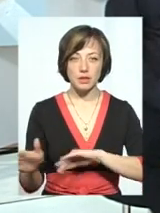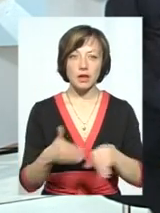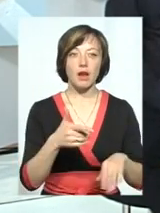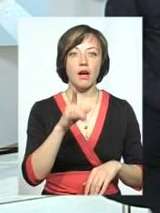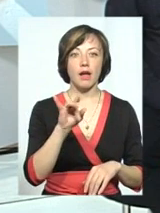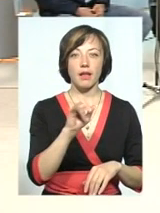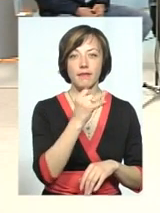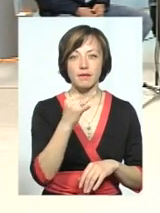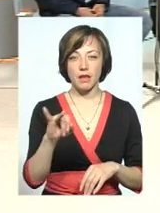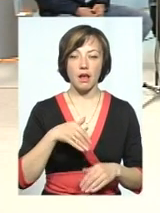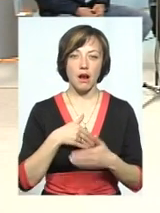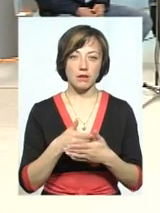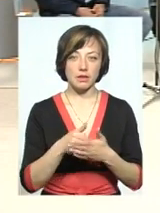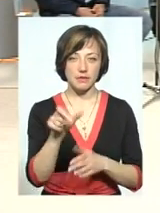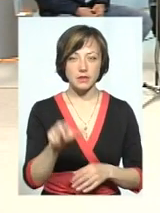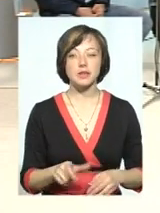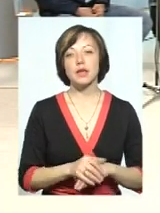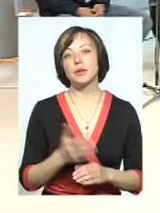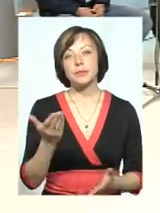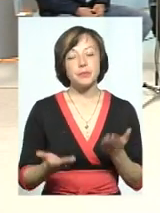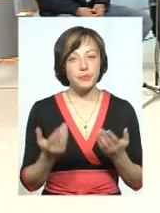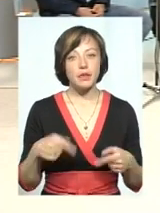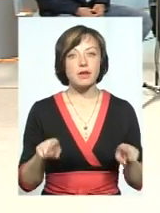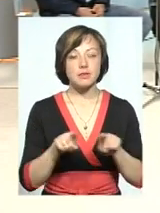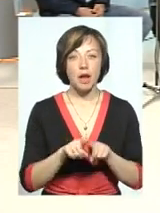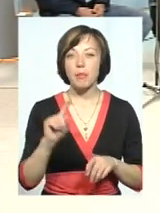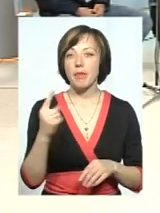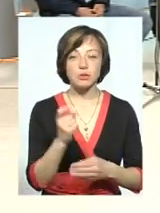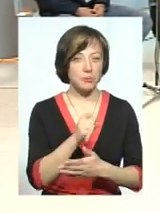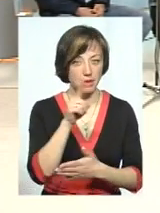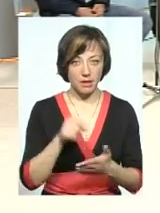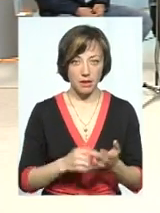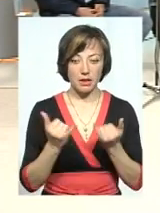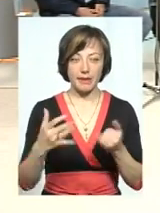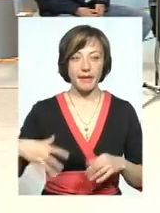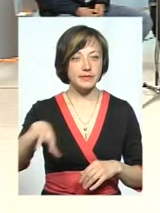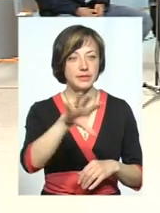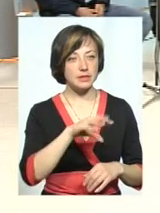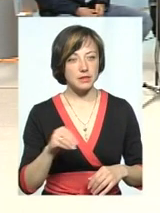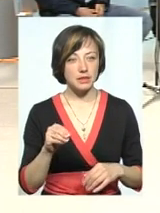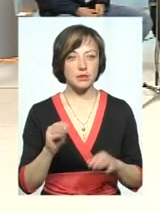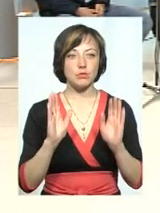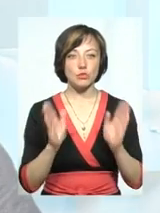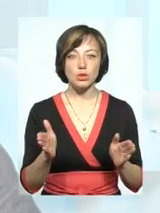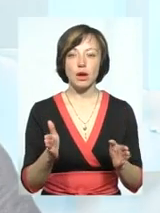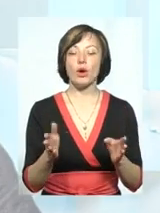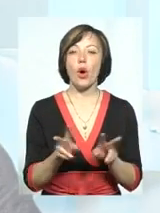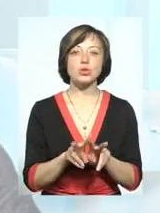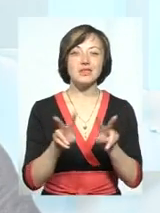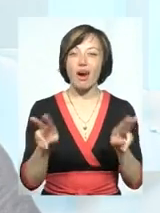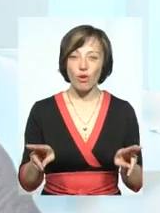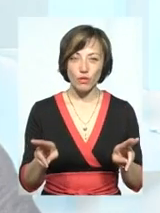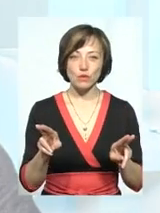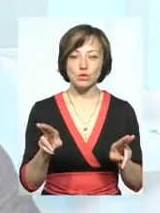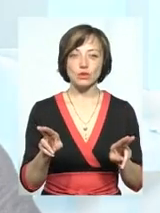громадський активіст. Ну, мабуть, все ж таки, от перше питання для усіх гостей, воно буде однаково звучати.